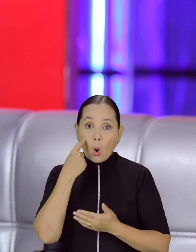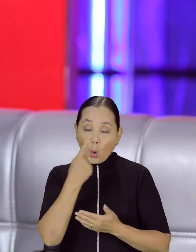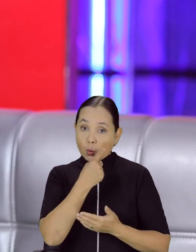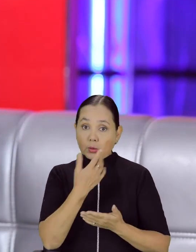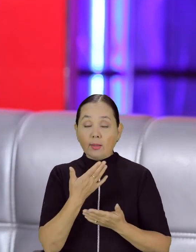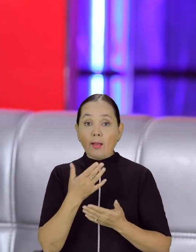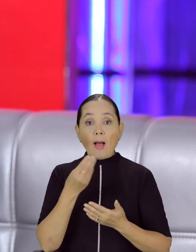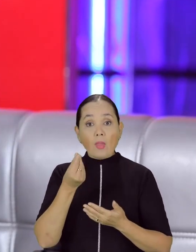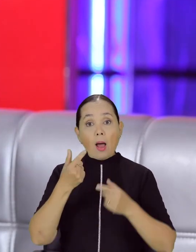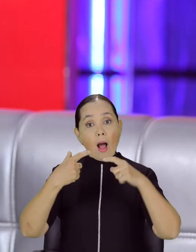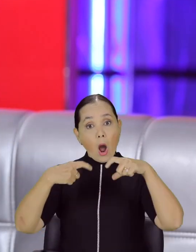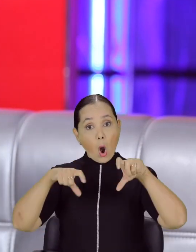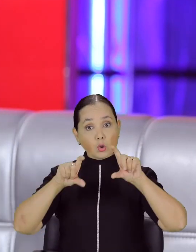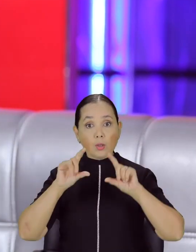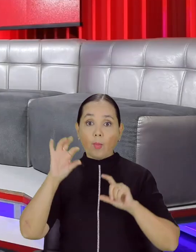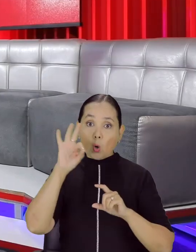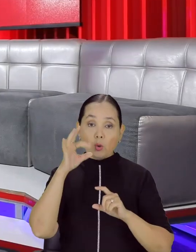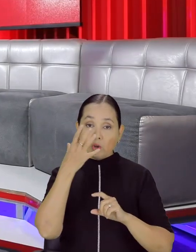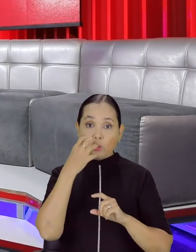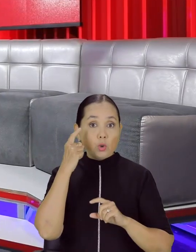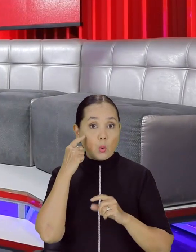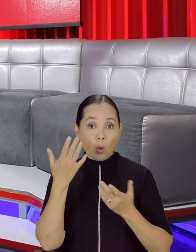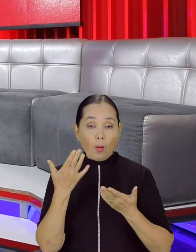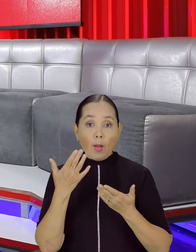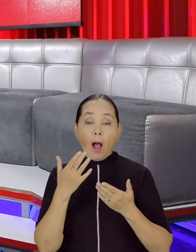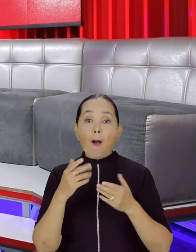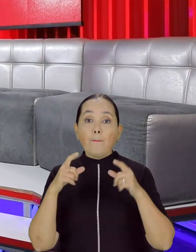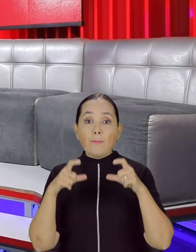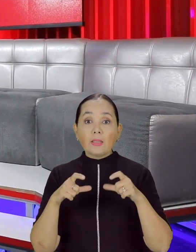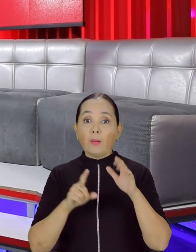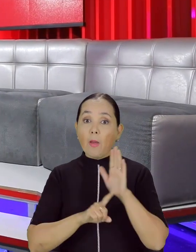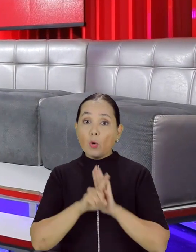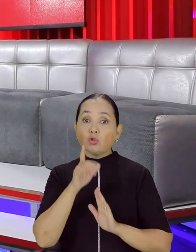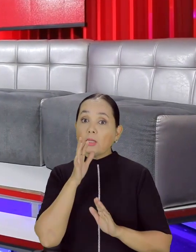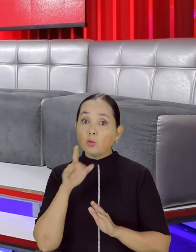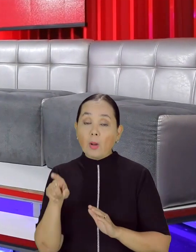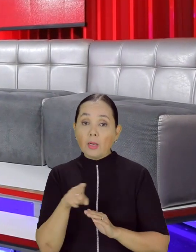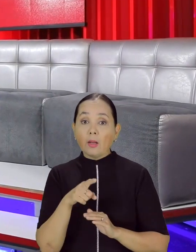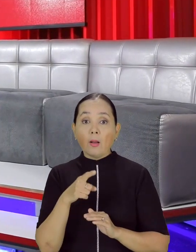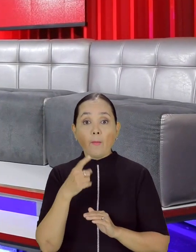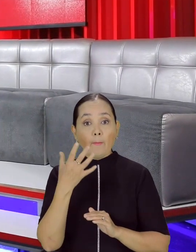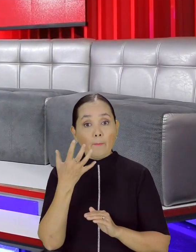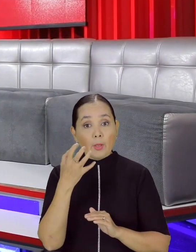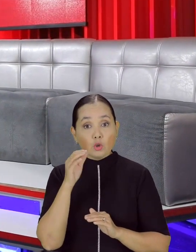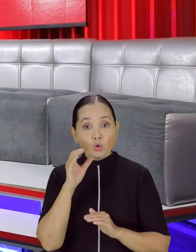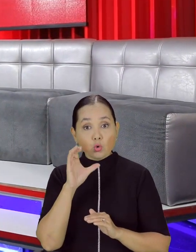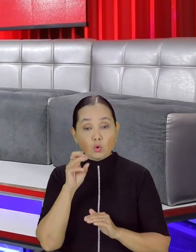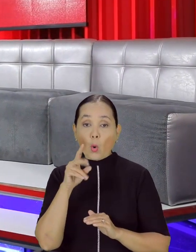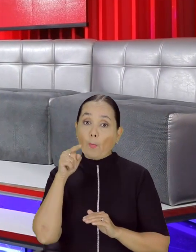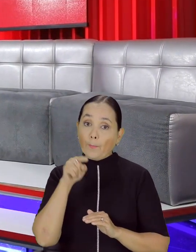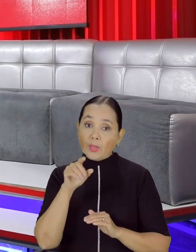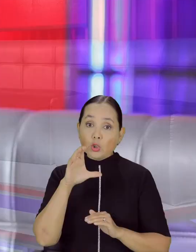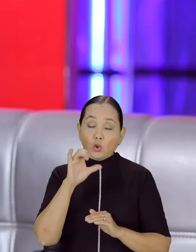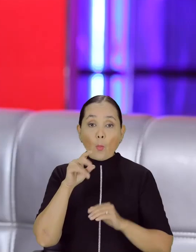ko'zlar narxlarni oshirib olish haqida jiddiy o'ylab qoldi, ayniqsa pandemiya boshlanish paytida. 500 so'm, 1000 so'm